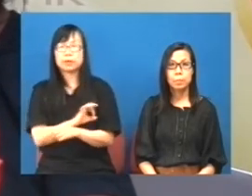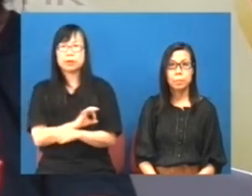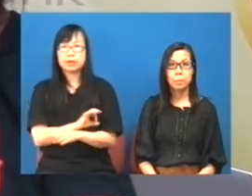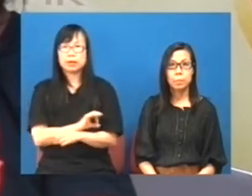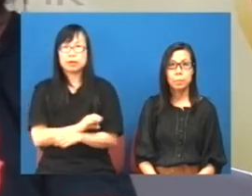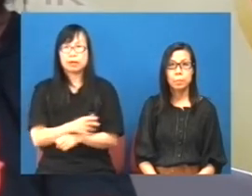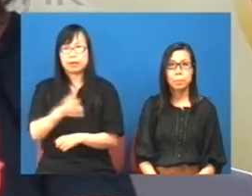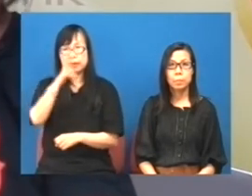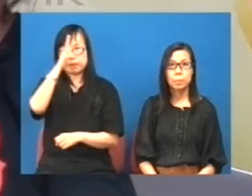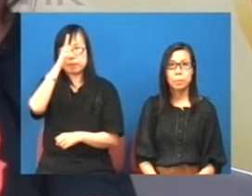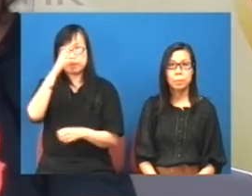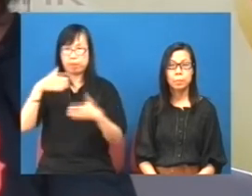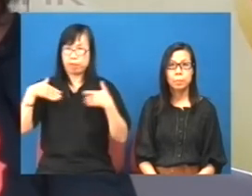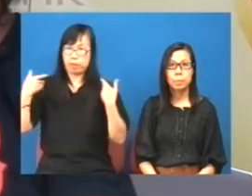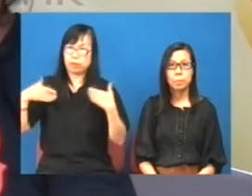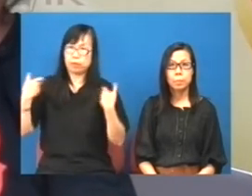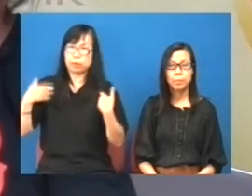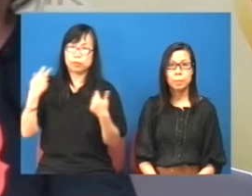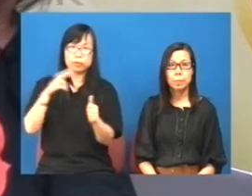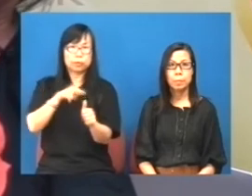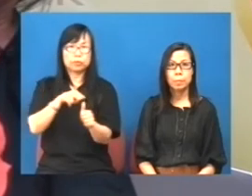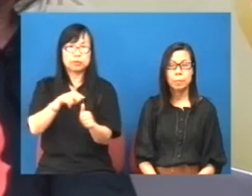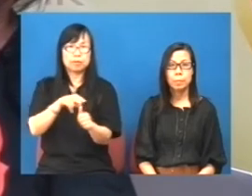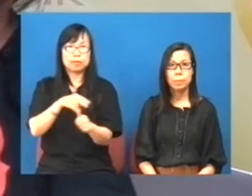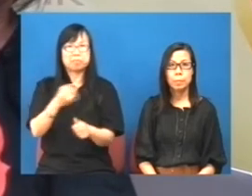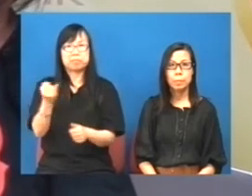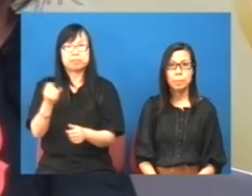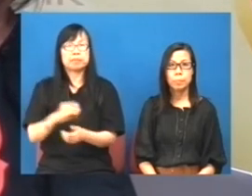民康署去管的政府的場館都不如